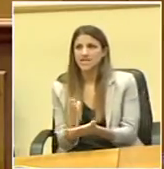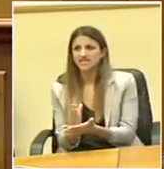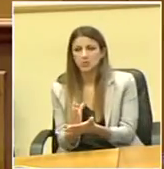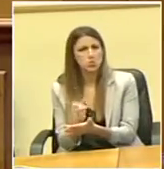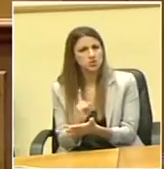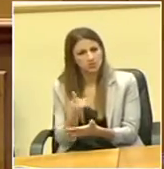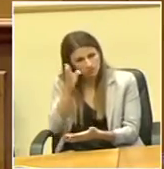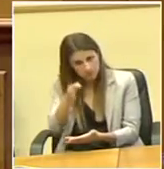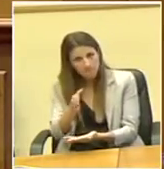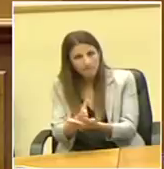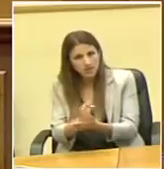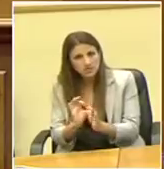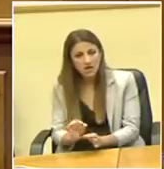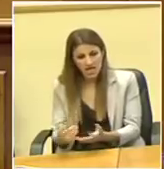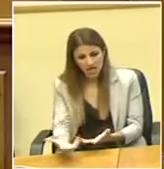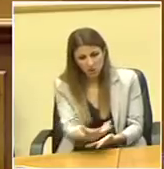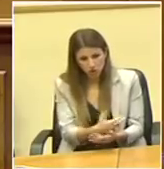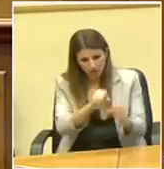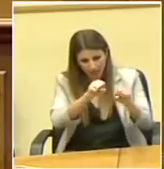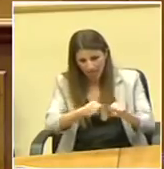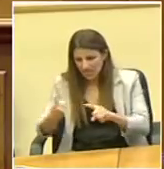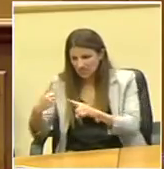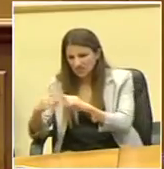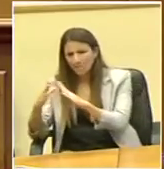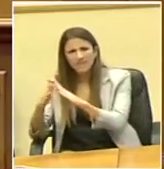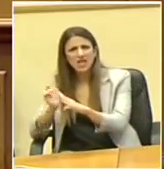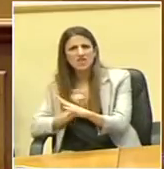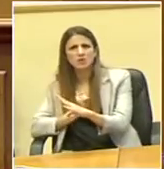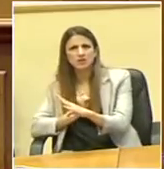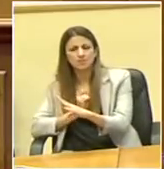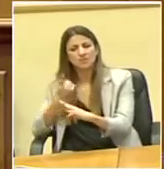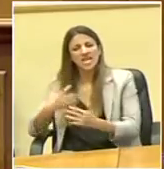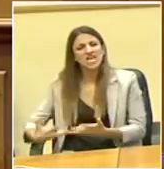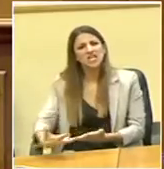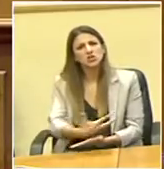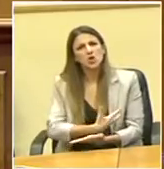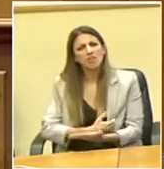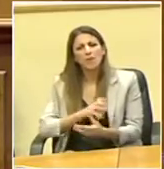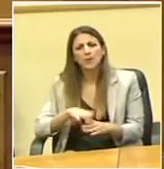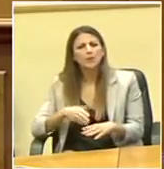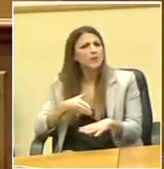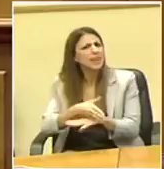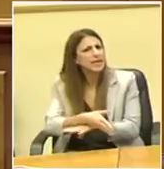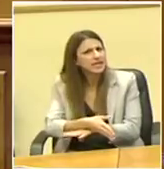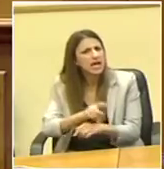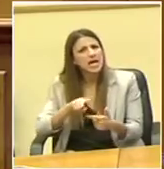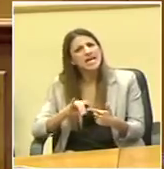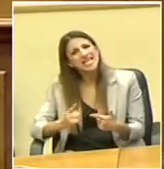φτωχούς. Στα επιδόματα που θα είναι στα νίκια ή στο δάνειο,